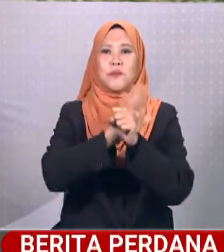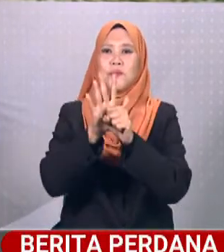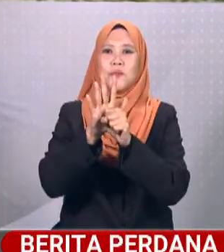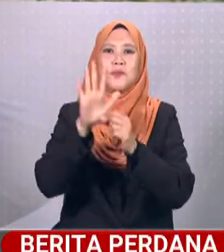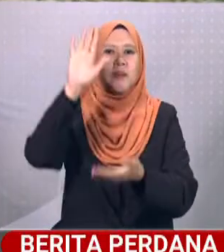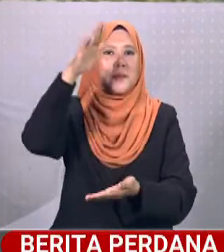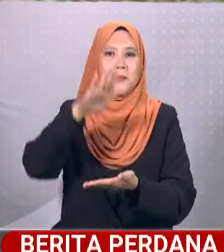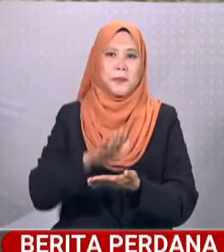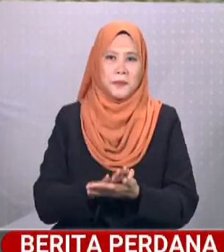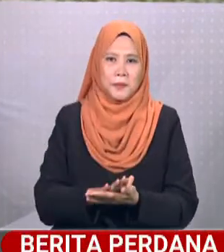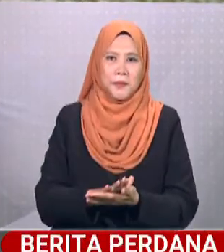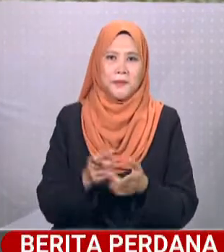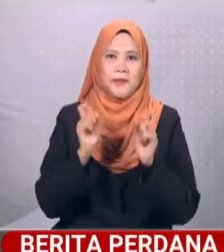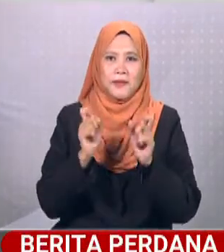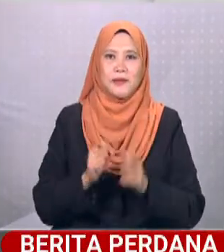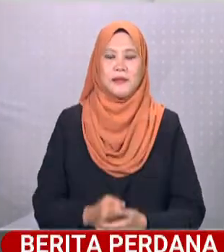segera.